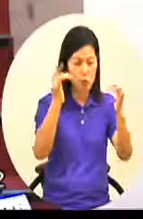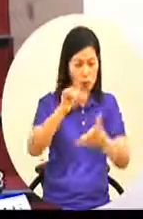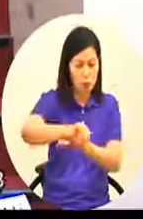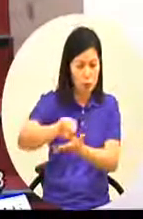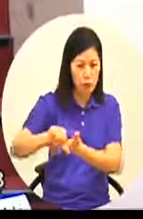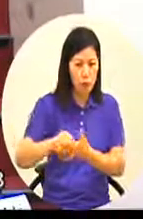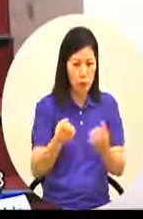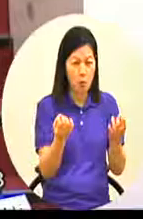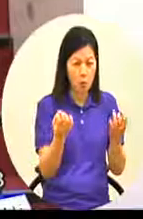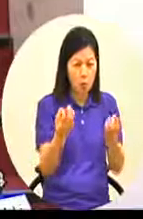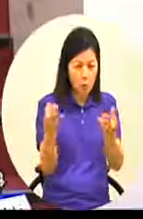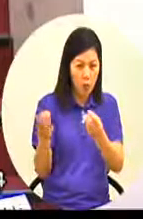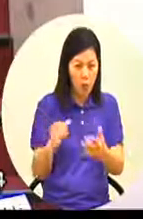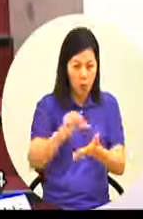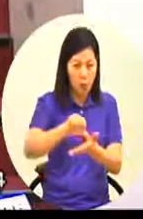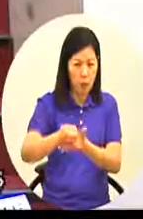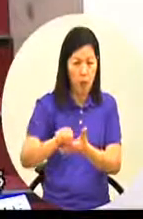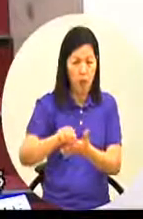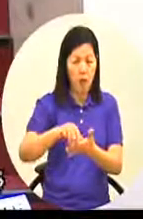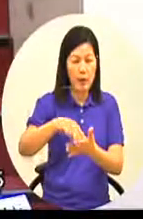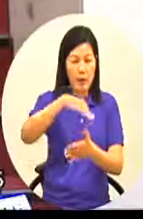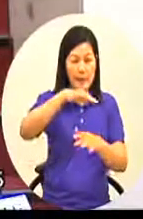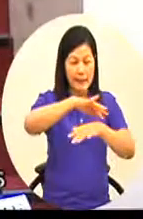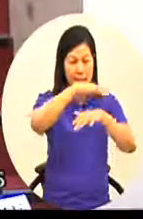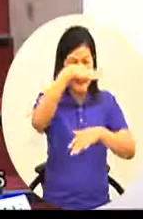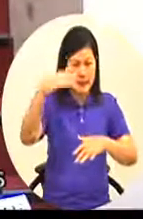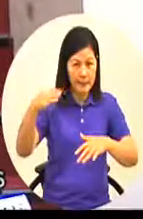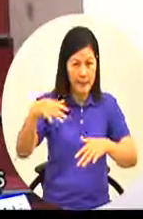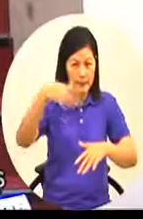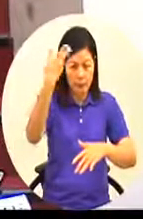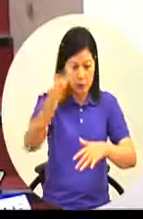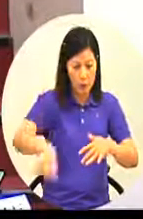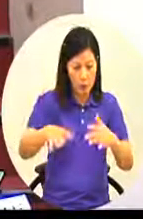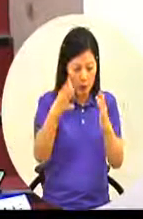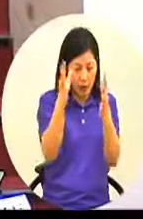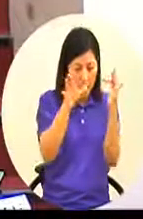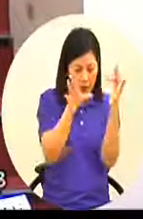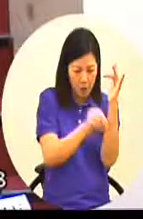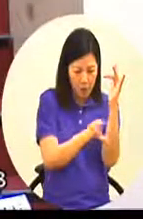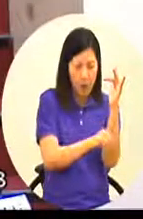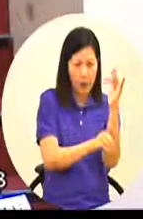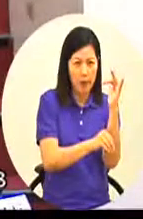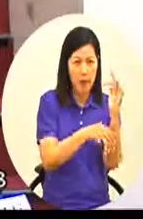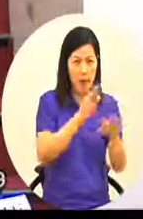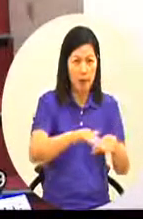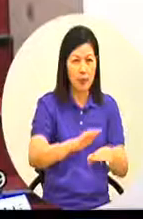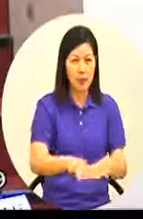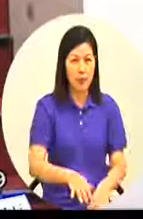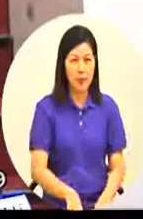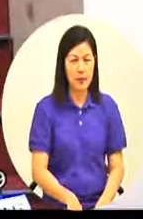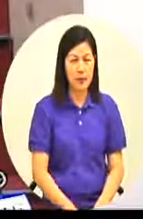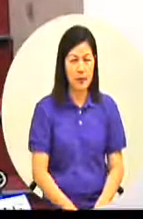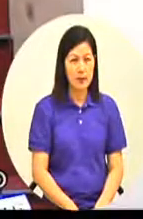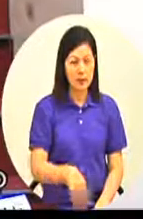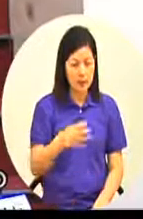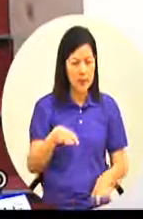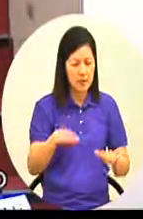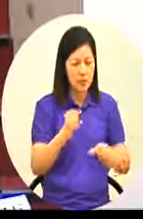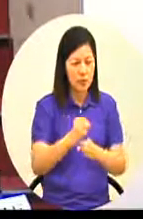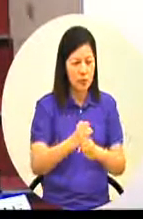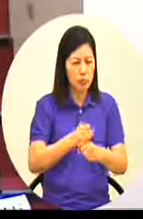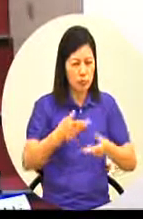即个植栽它就会把整个山上的水会 keep 住啦，一个加掉的。所以其实咱即马咧做的代志，实在是足重